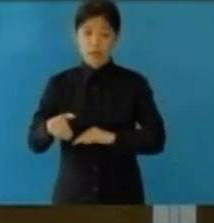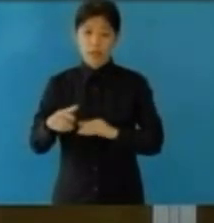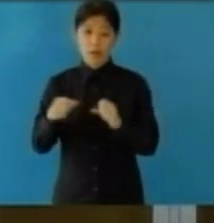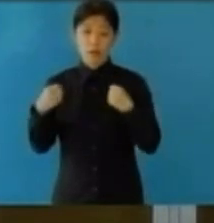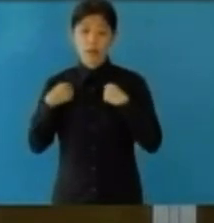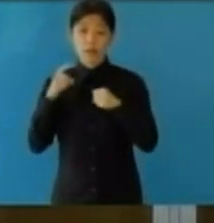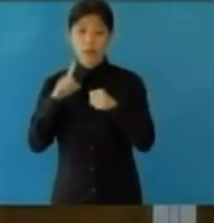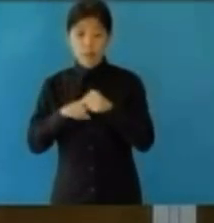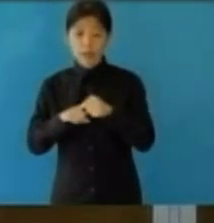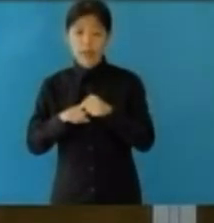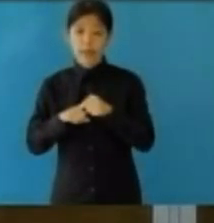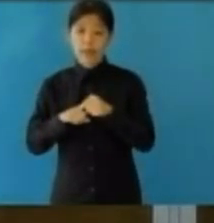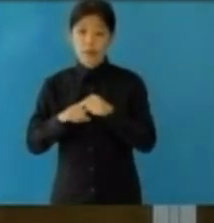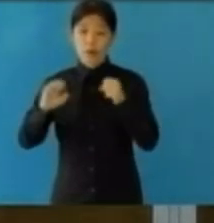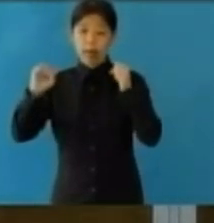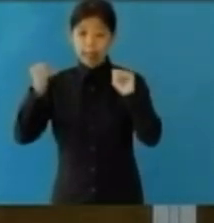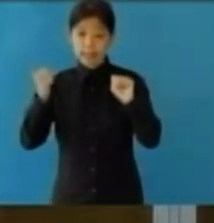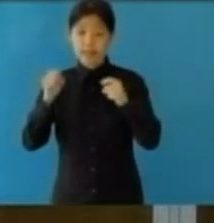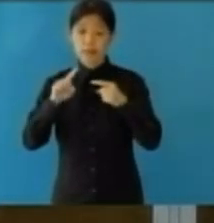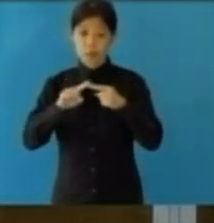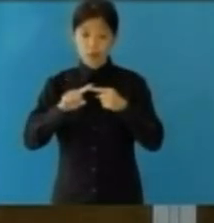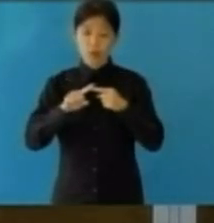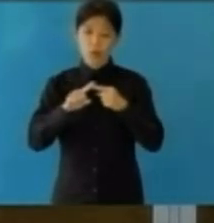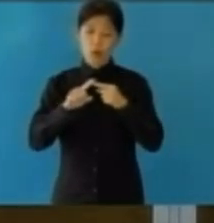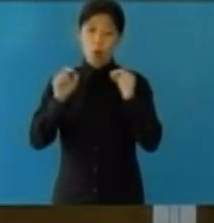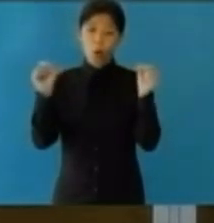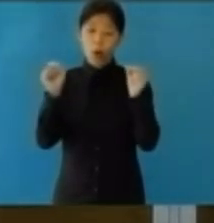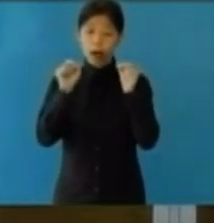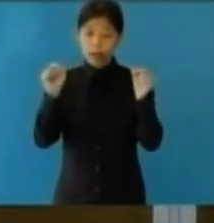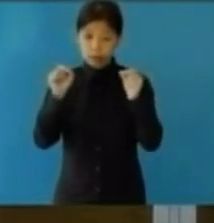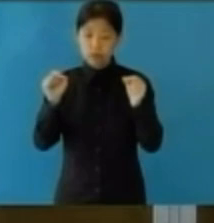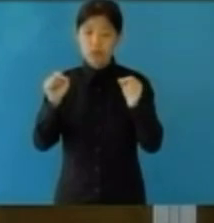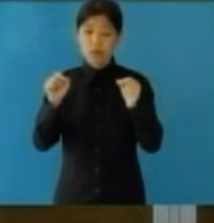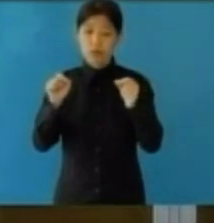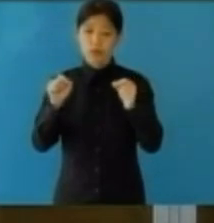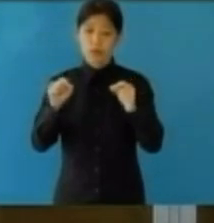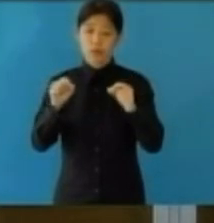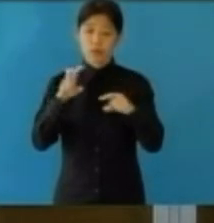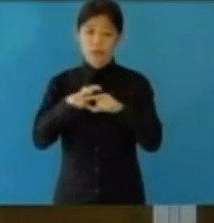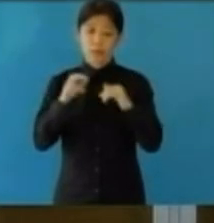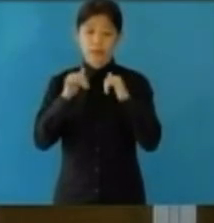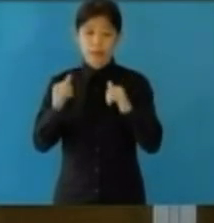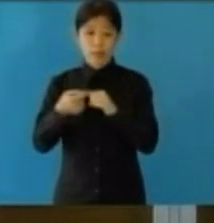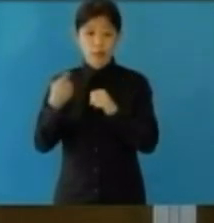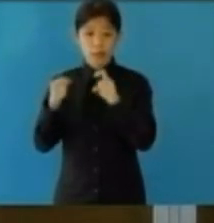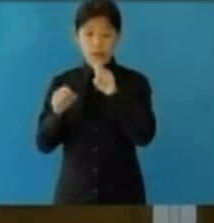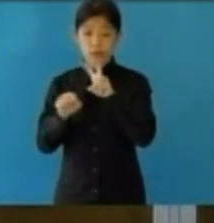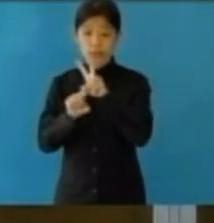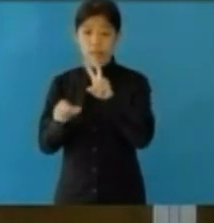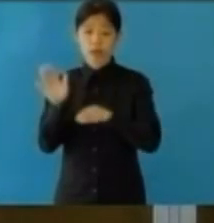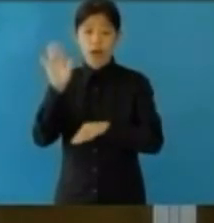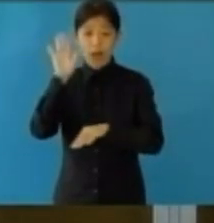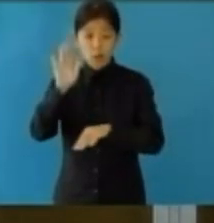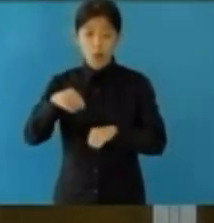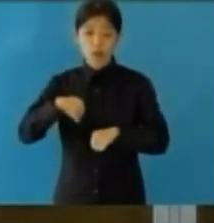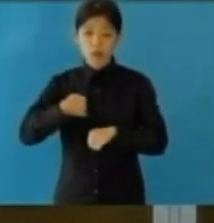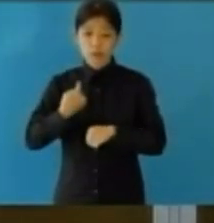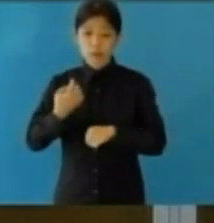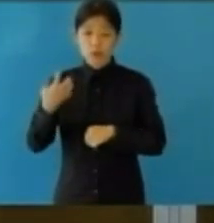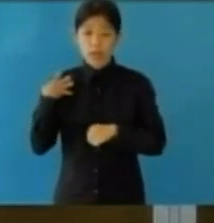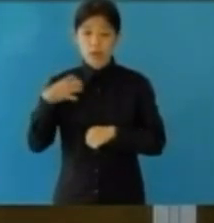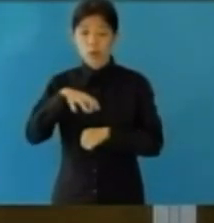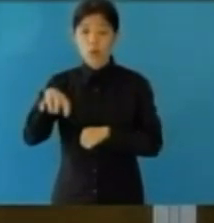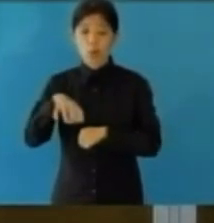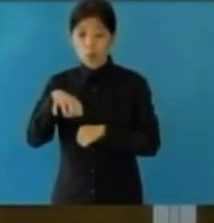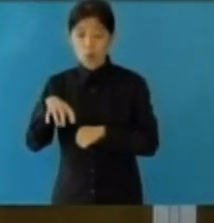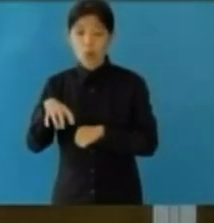制作された式典演技と式典音楽の出演者は、昨年12月以降、それぞれのパートごとに各